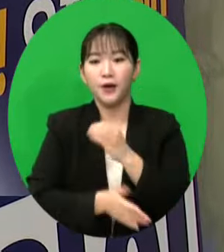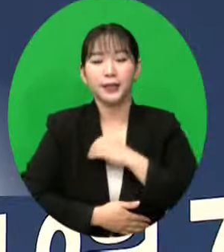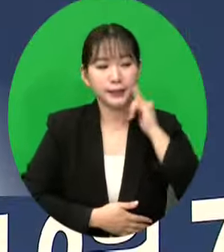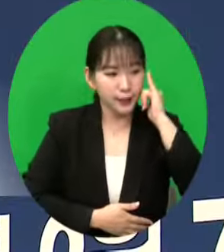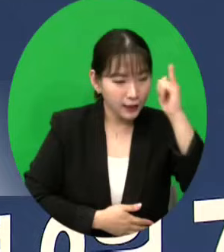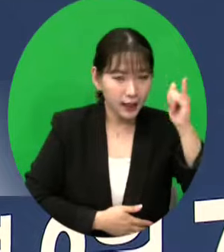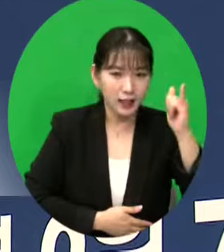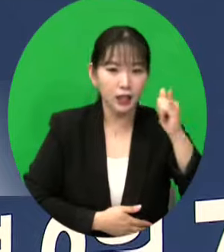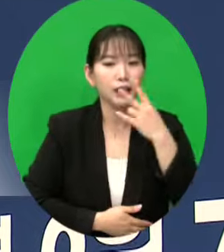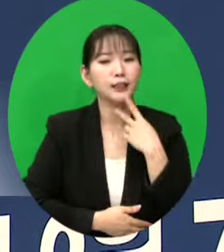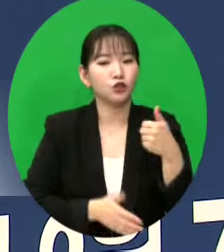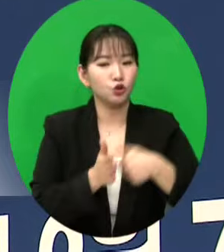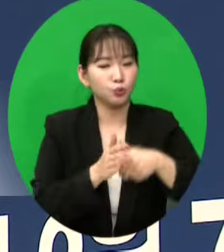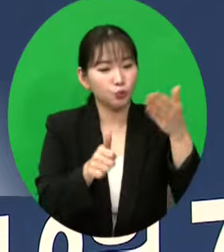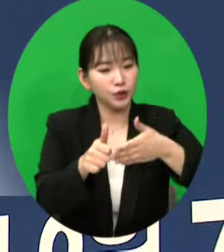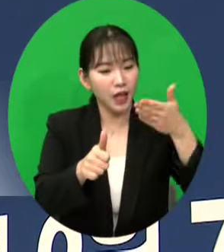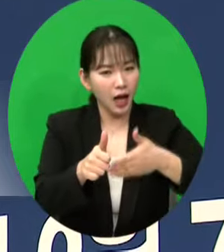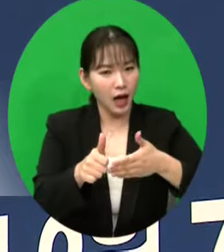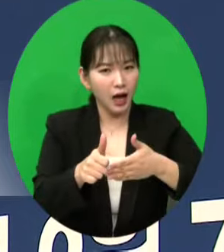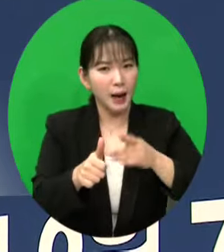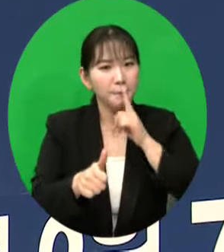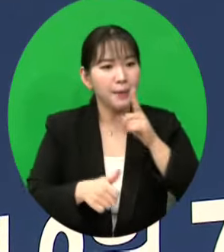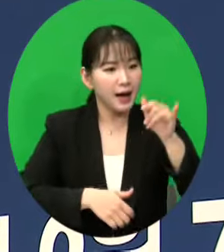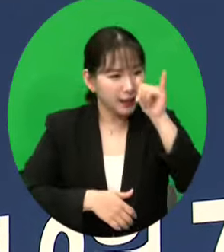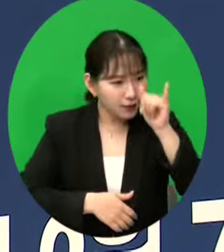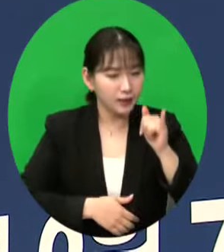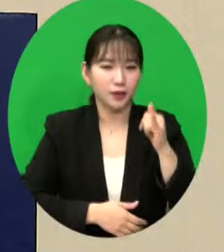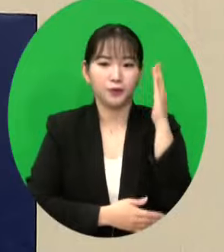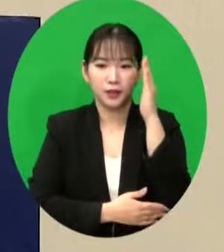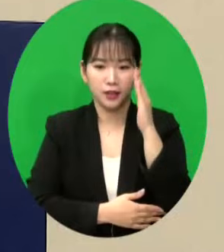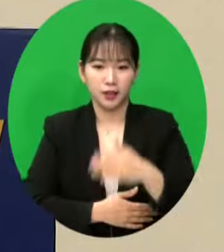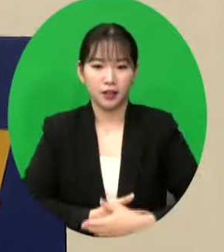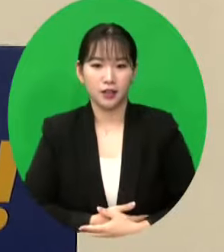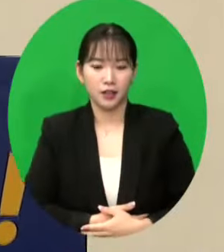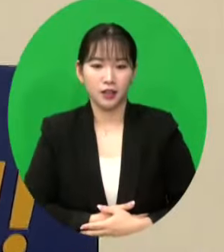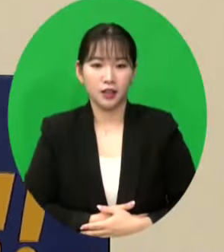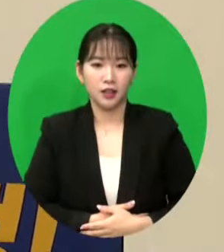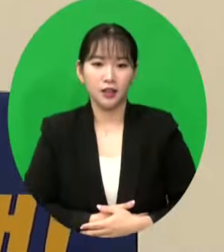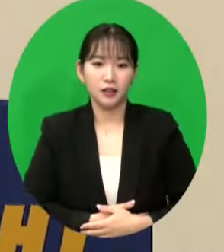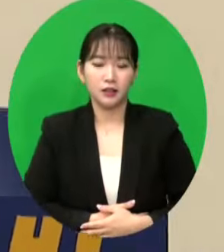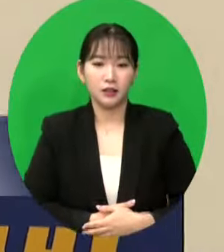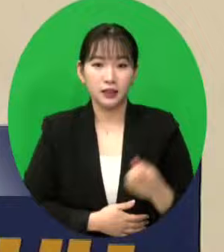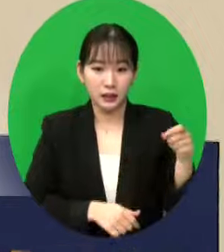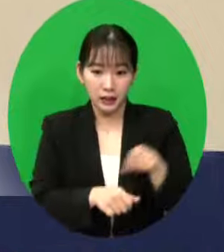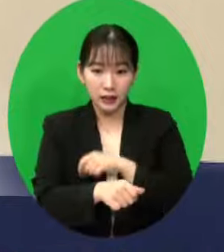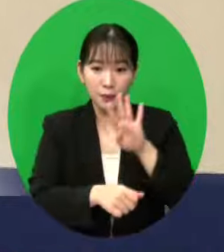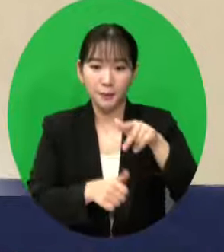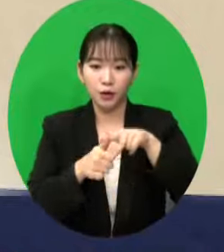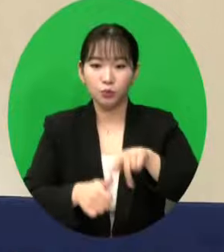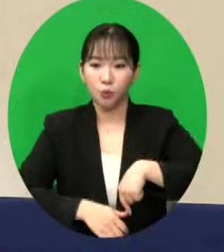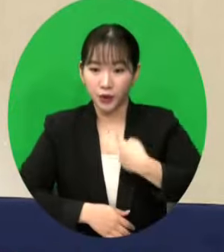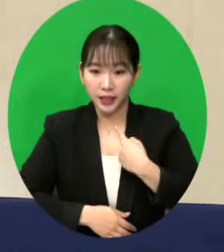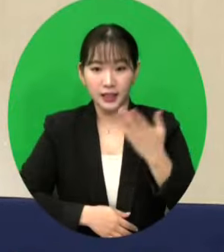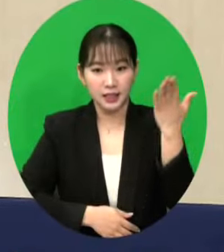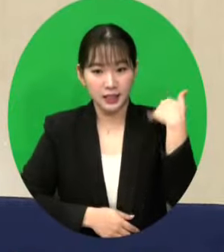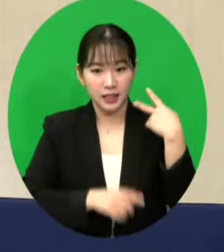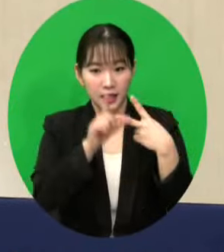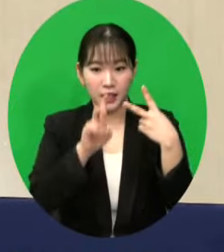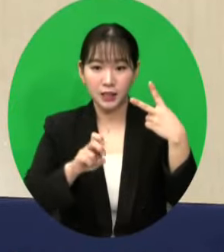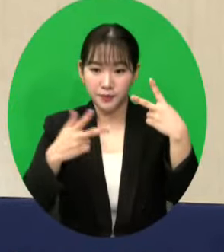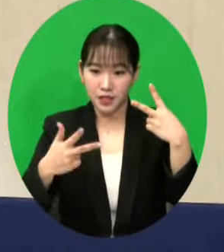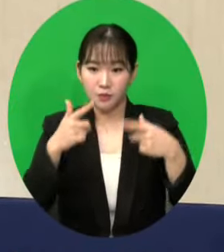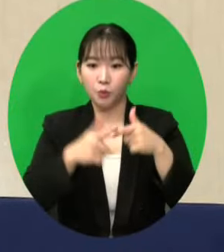전화로 이중투표를 권유하는 발언을 했다고 주장했습니다. 김 후보는 특히 배 후보 본인이 지난달